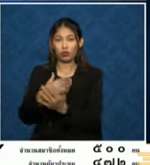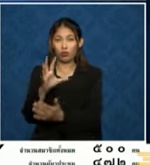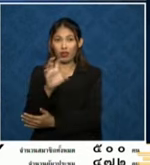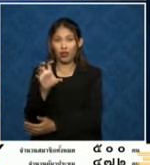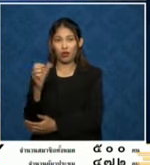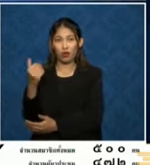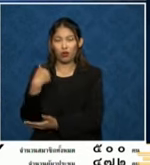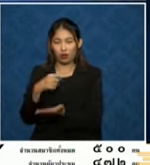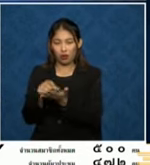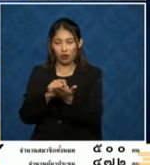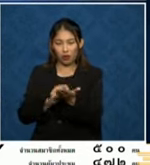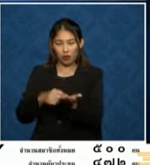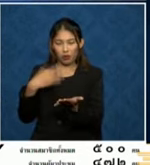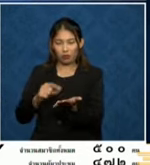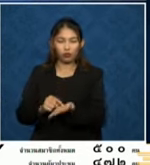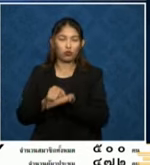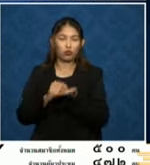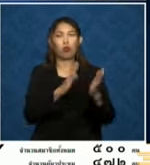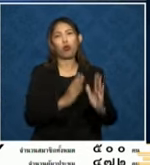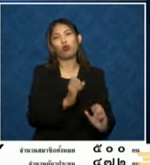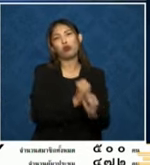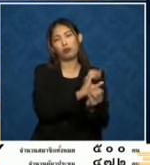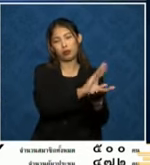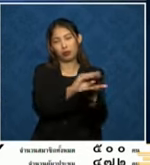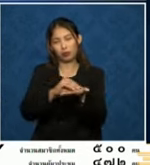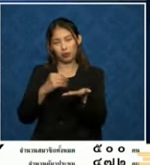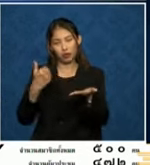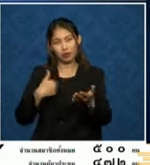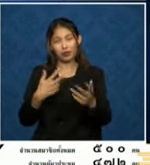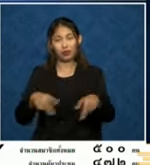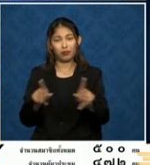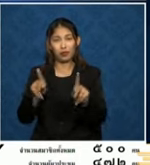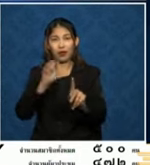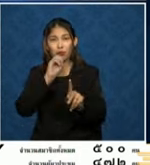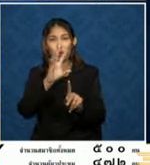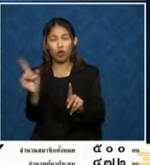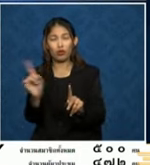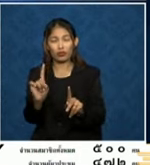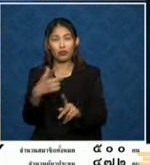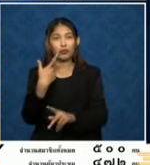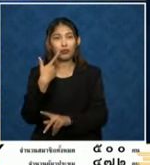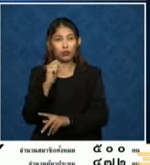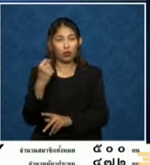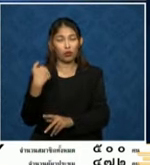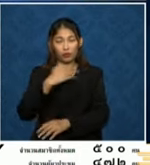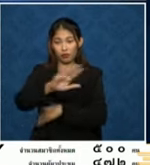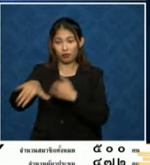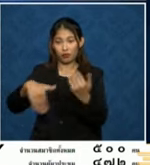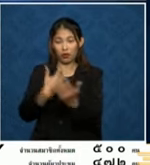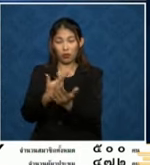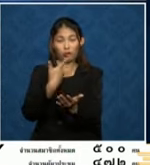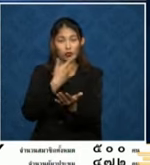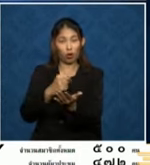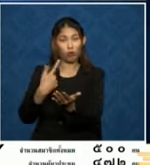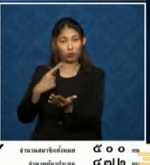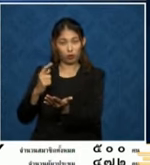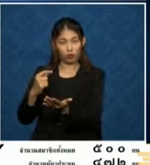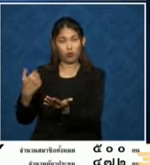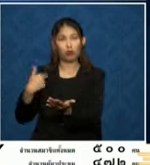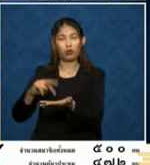นั้นกรอกแล้วก็ส่งคืนให้กับเจ้าหน้าที่ซึ่งทางคณะกรรมการก็ได้กล่าวไว้ครับว่าคำตอบที่เพื่อนส.ส.เพื่อนสมาชิกส่งกลับไป